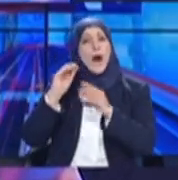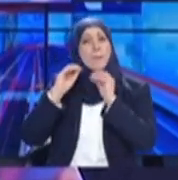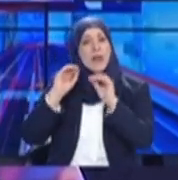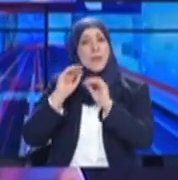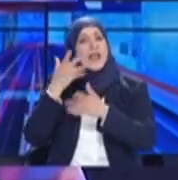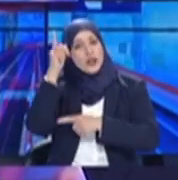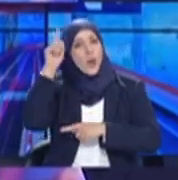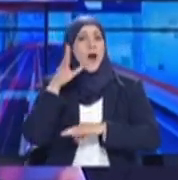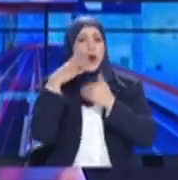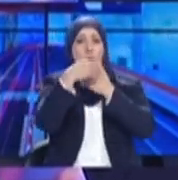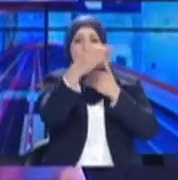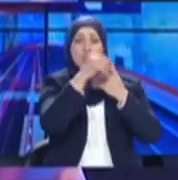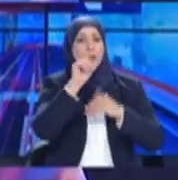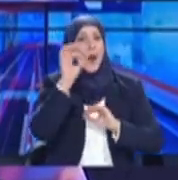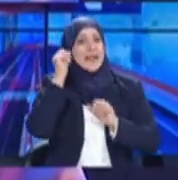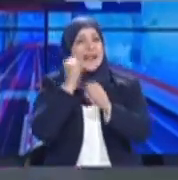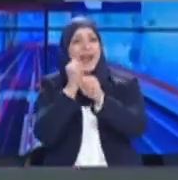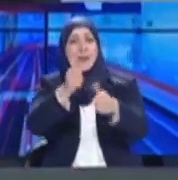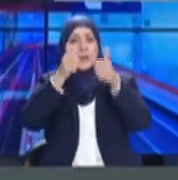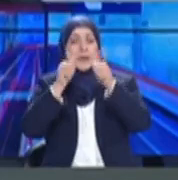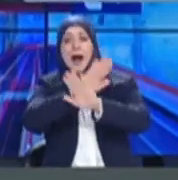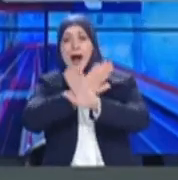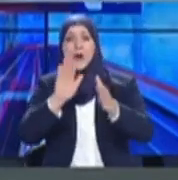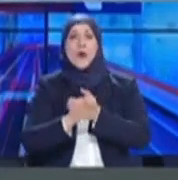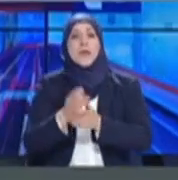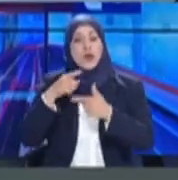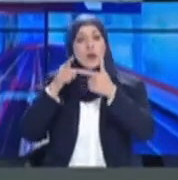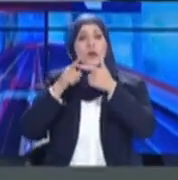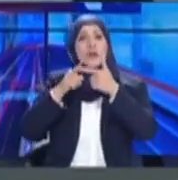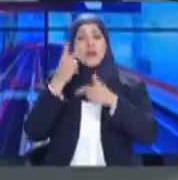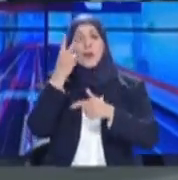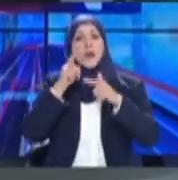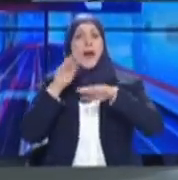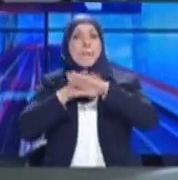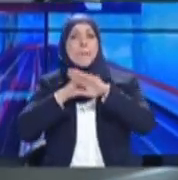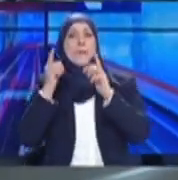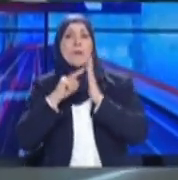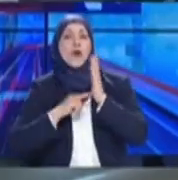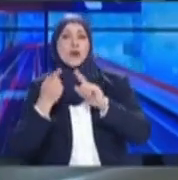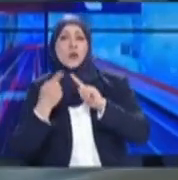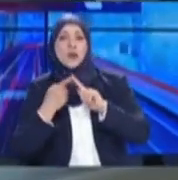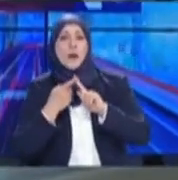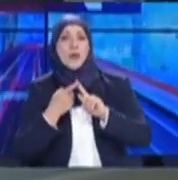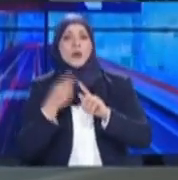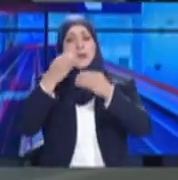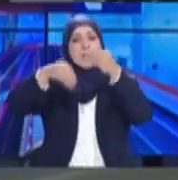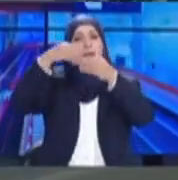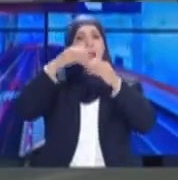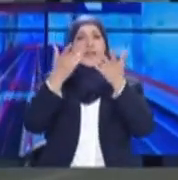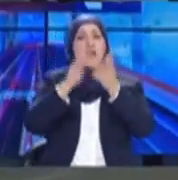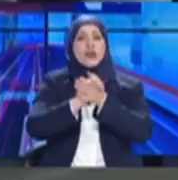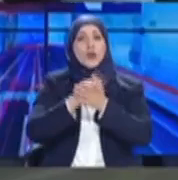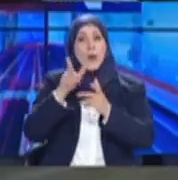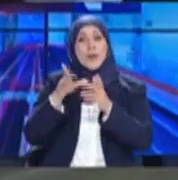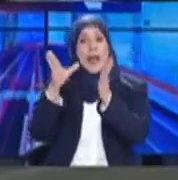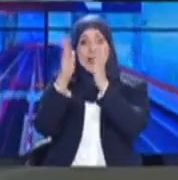الحقيقه لابد من ال الحديث عن وسائل اخرى المهمين اه الهام ب بالفعل بالاضافه عفوا الى هذا ال الحذر